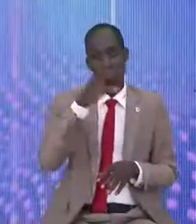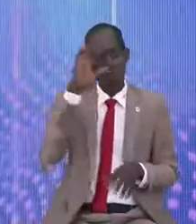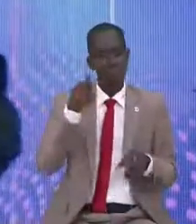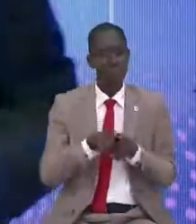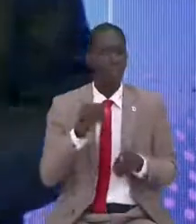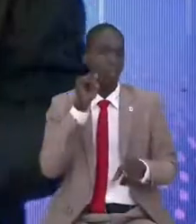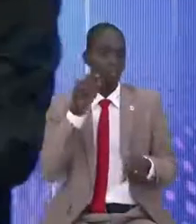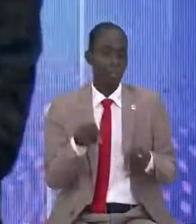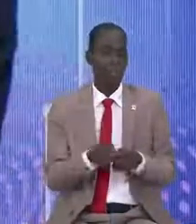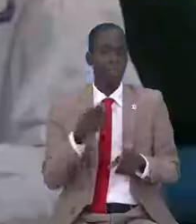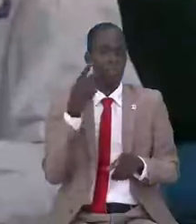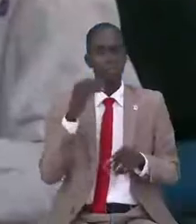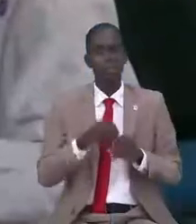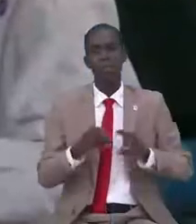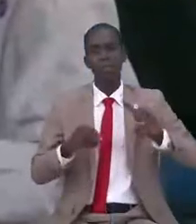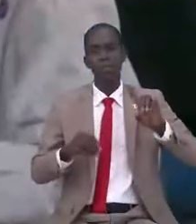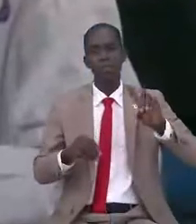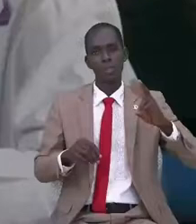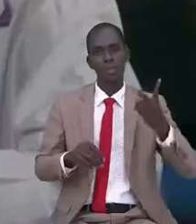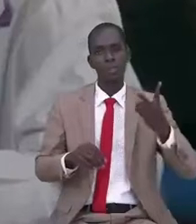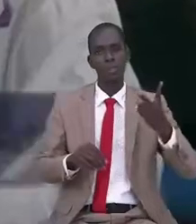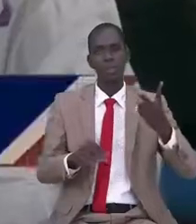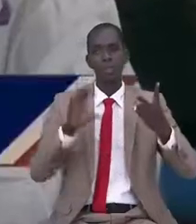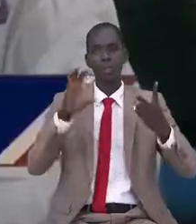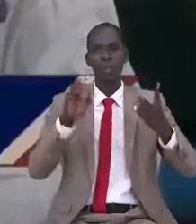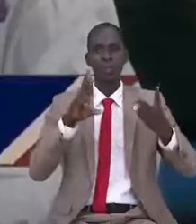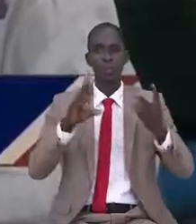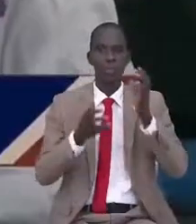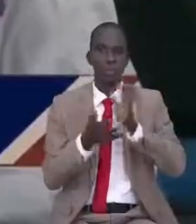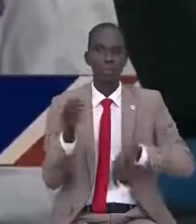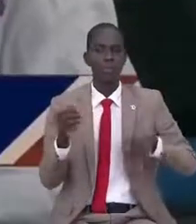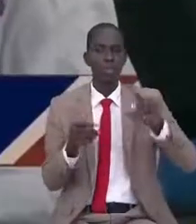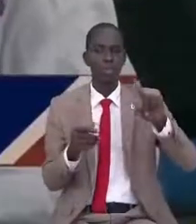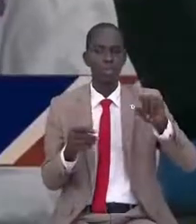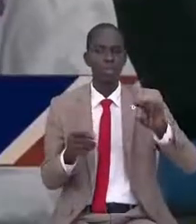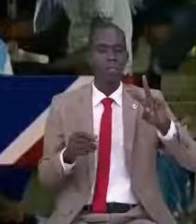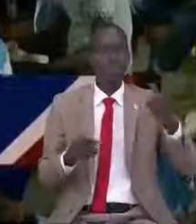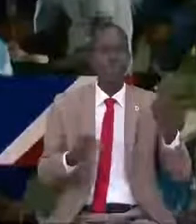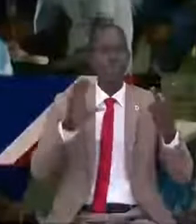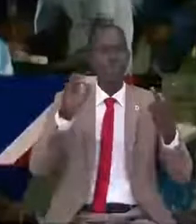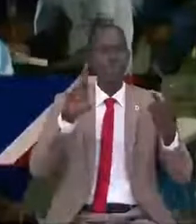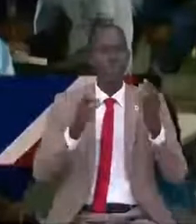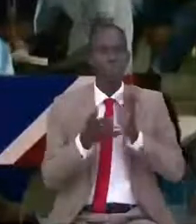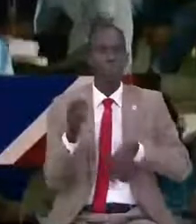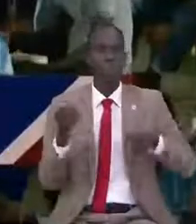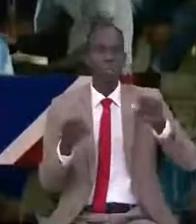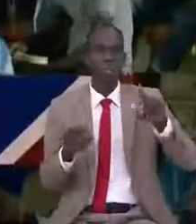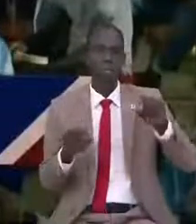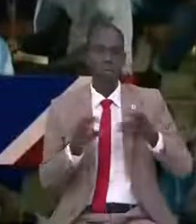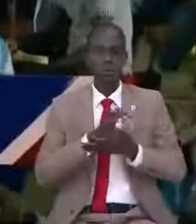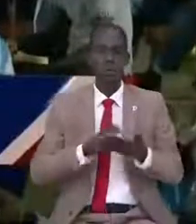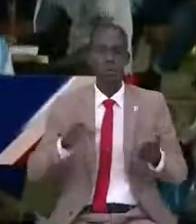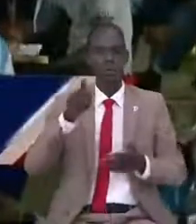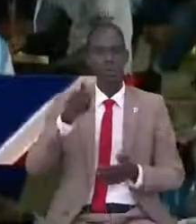Voyons, 2 Corinthiens 11, verset 26.